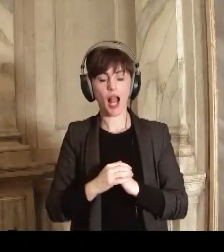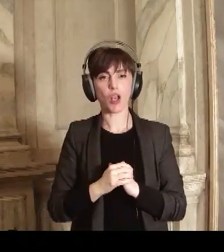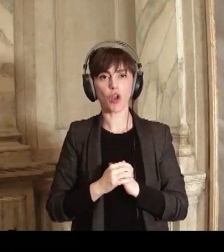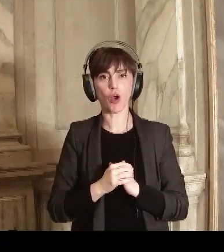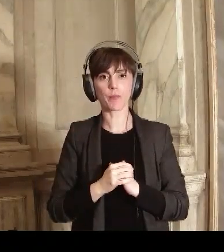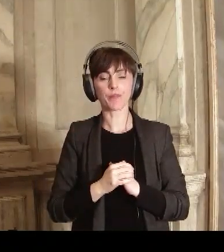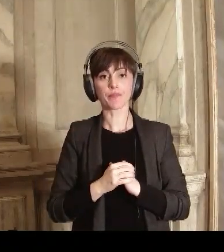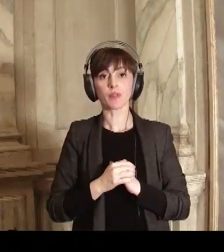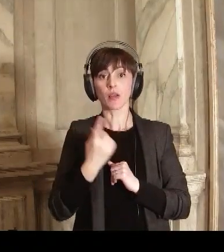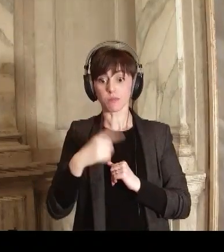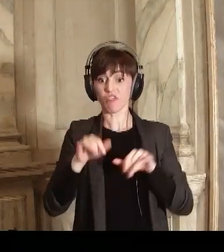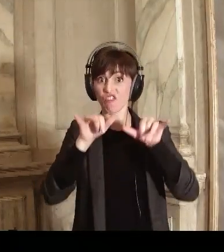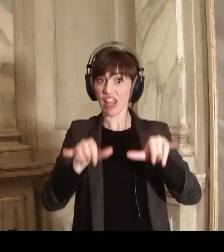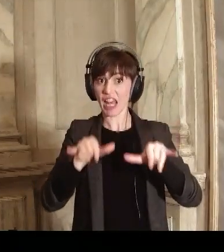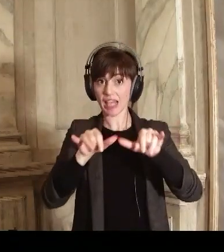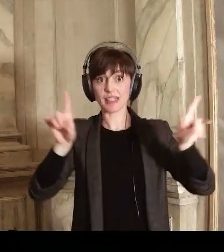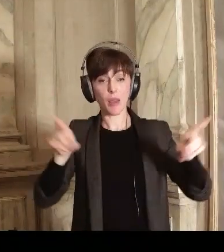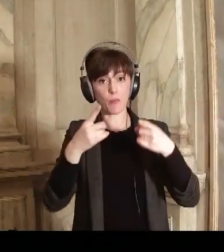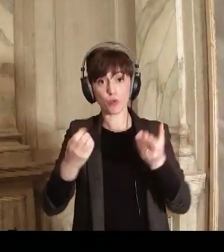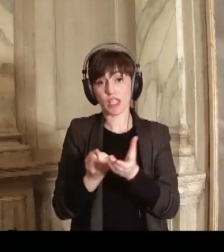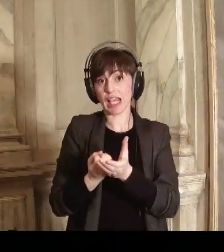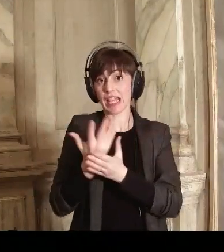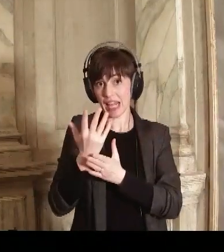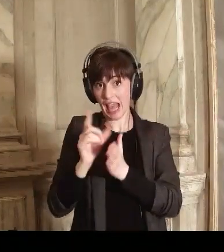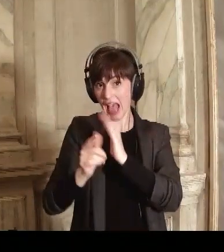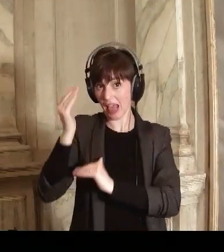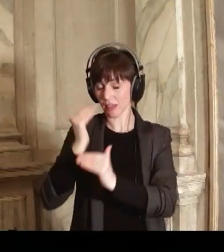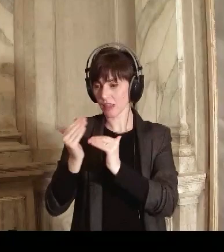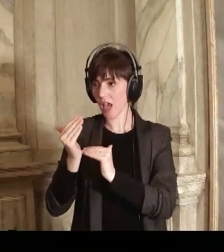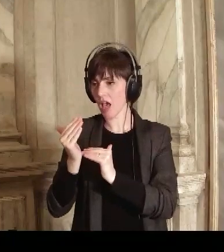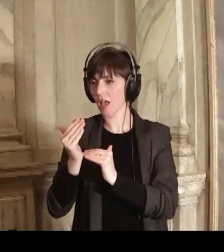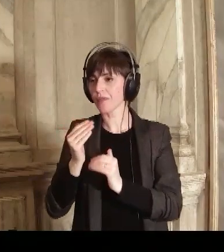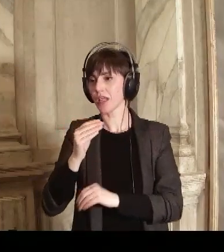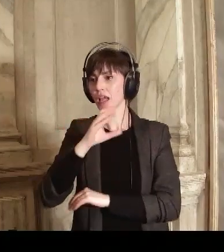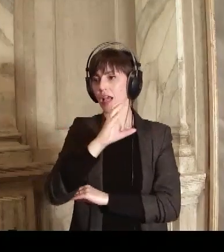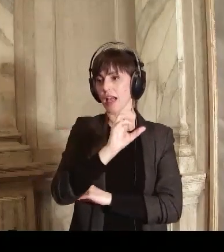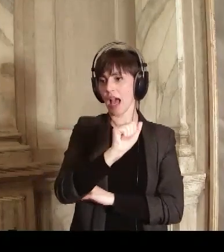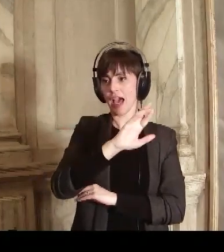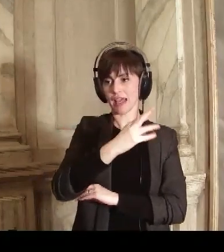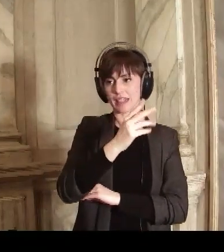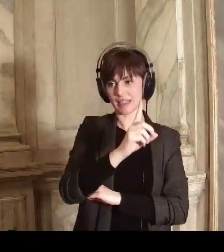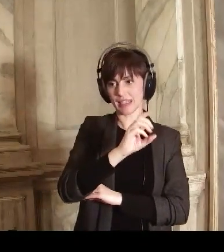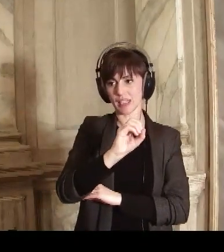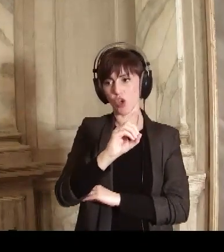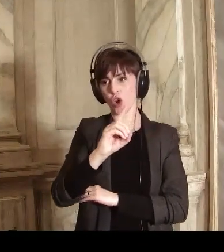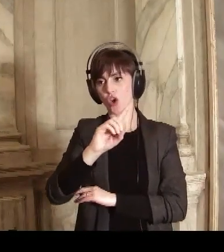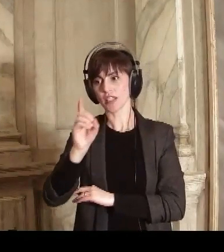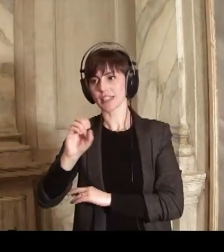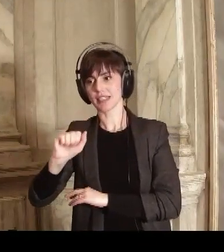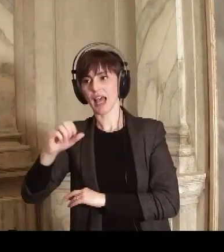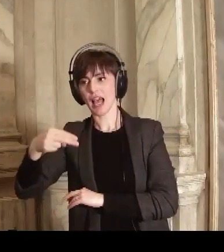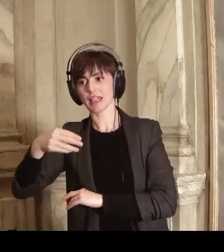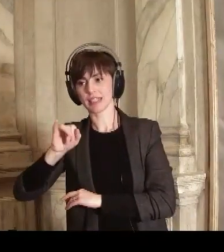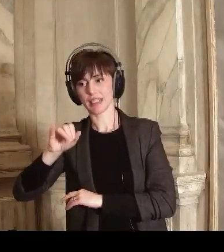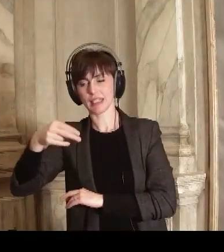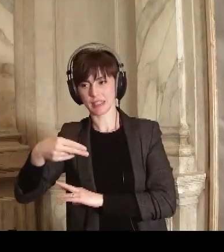Gaetano Callido, Franz Zanin, Jürgen Hendrik Arendt. I programmi sono ispirati alla produzione organistica della